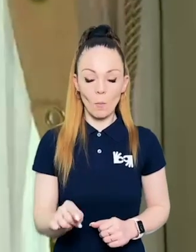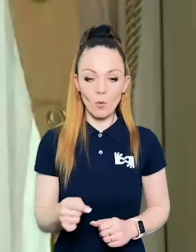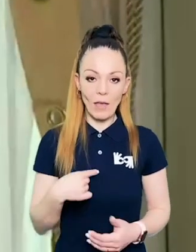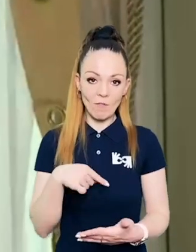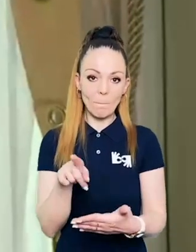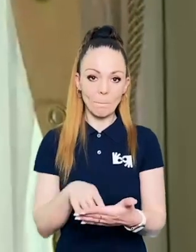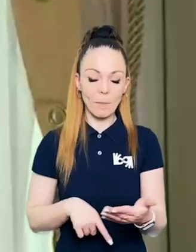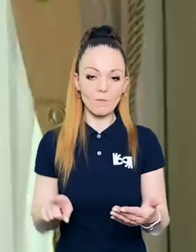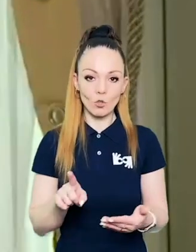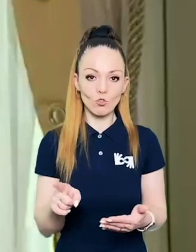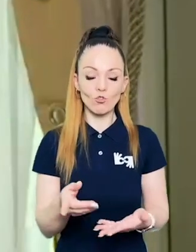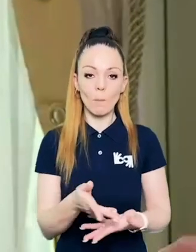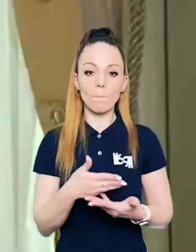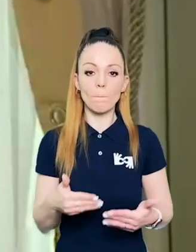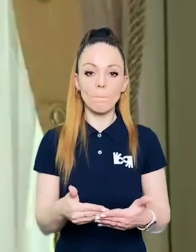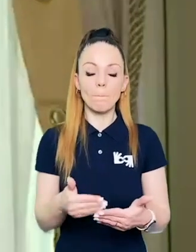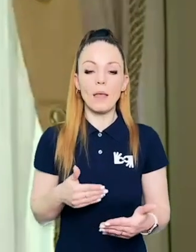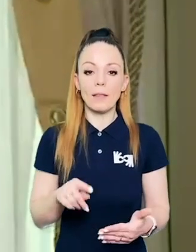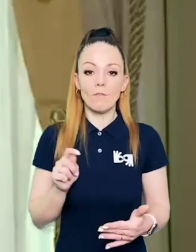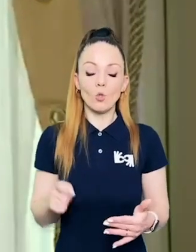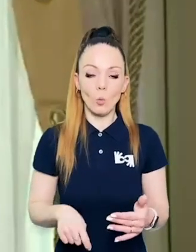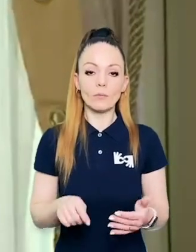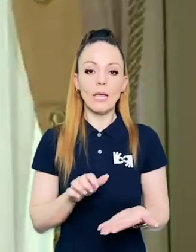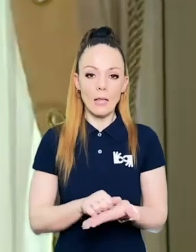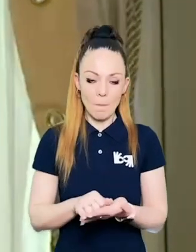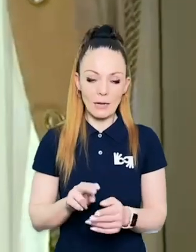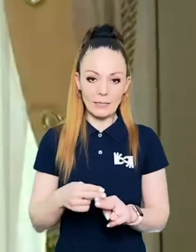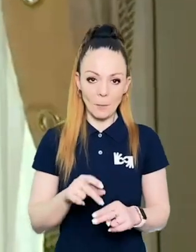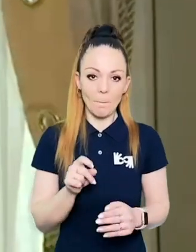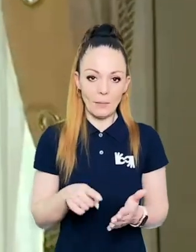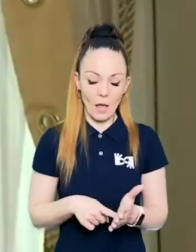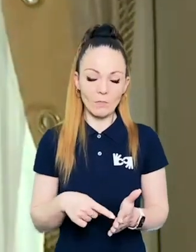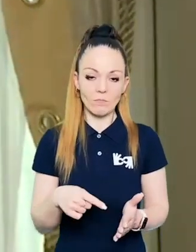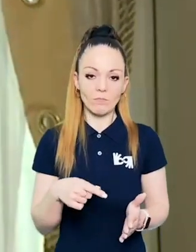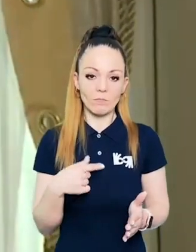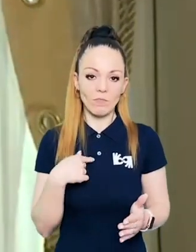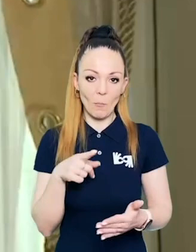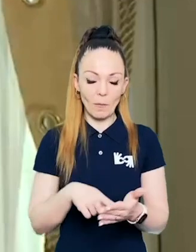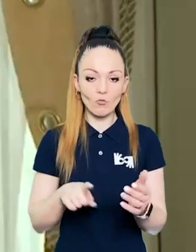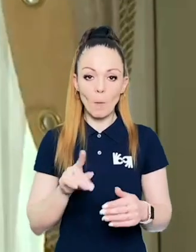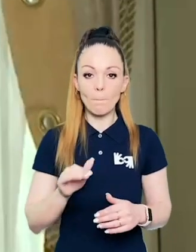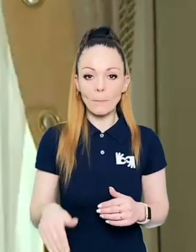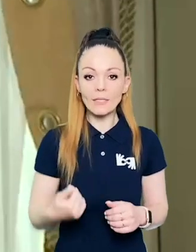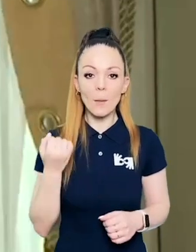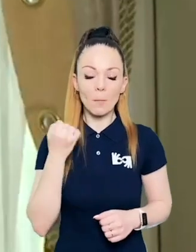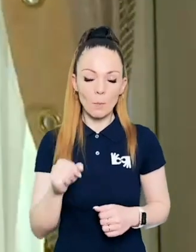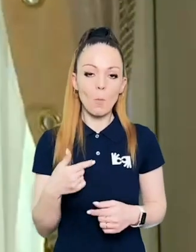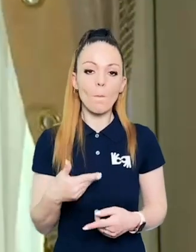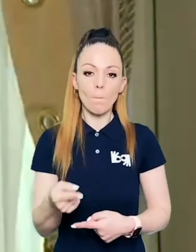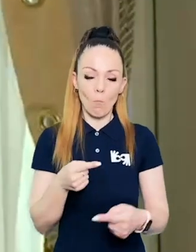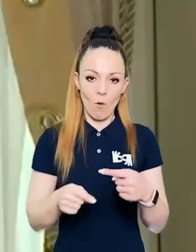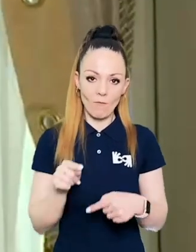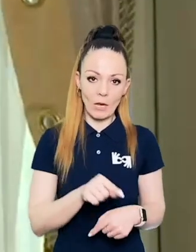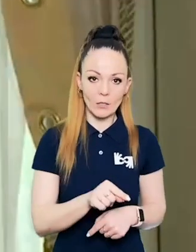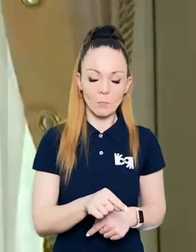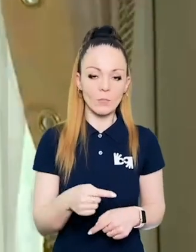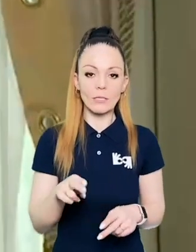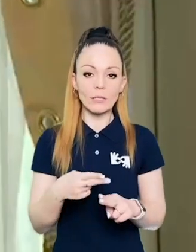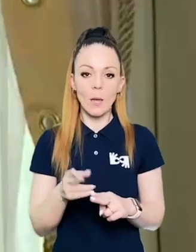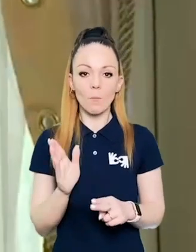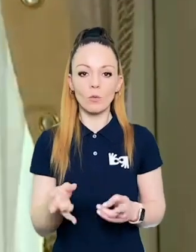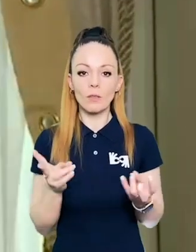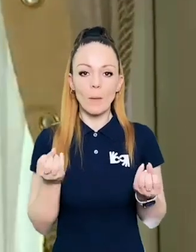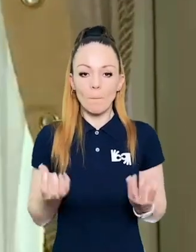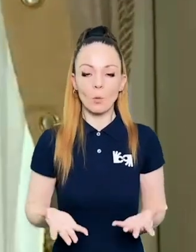І тому я впевнена, що ми перед війною займалися цими питаннями. Впевнена, що після перемоги ми повернемося, і вже це